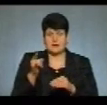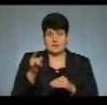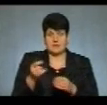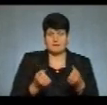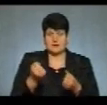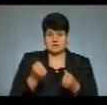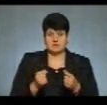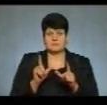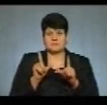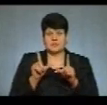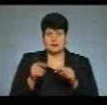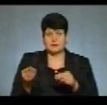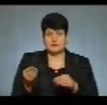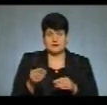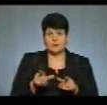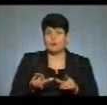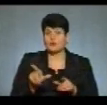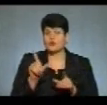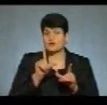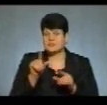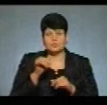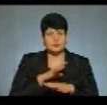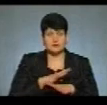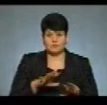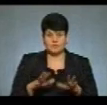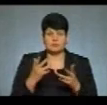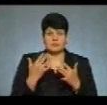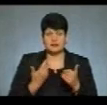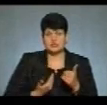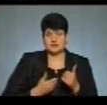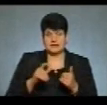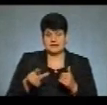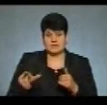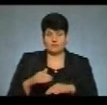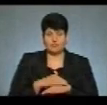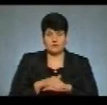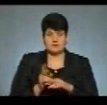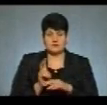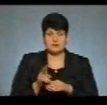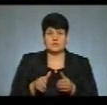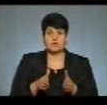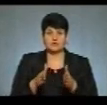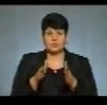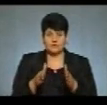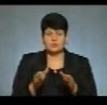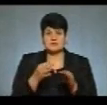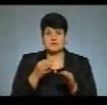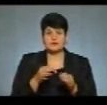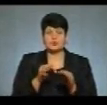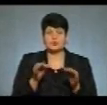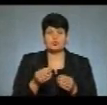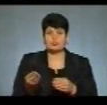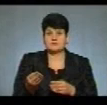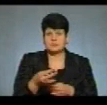посипати, проїзду не було. Крім того, декілька жителів вулиці вийшли на дорогу і сказали, що нічого нам тут не